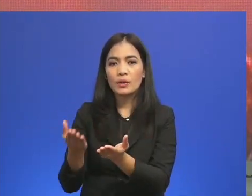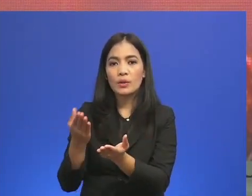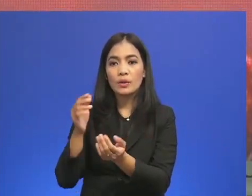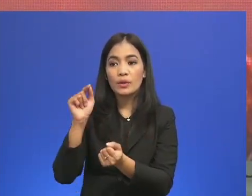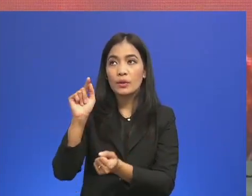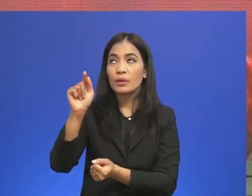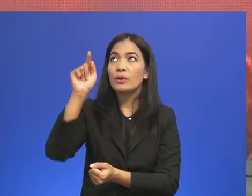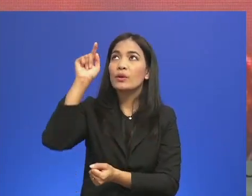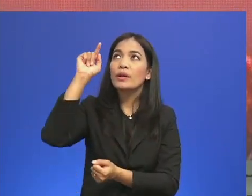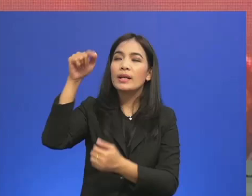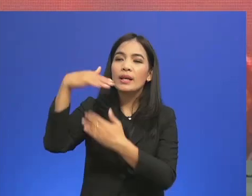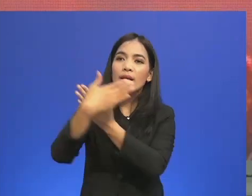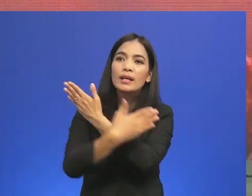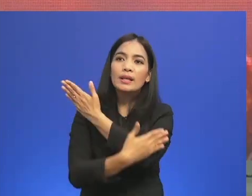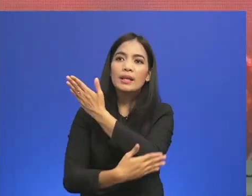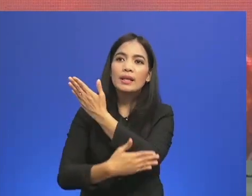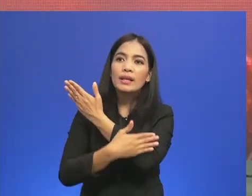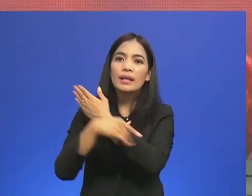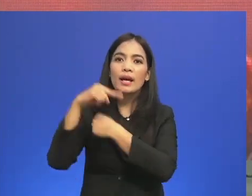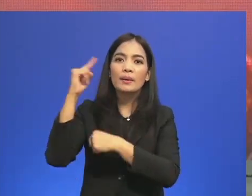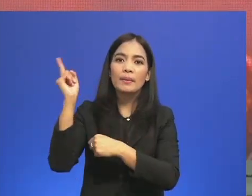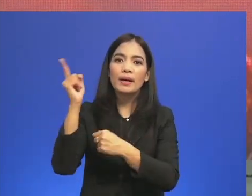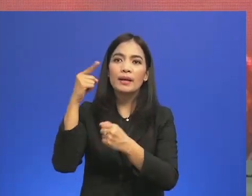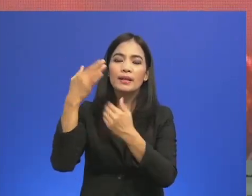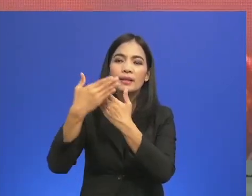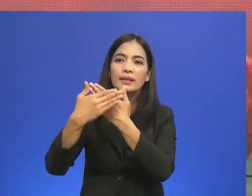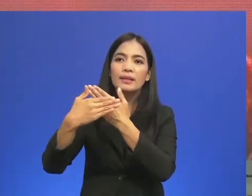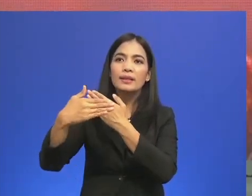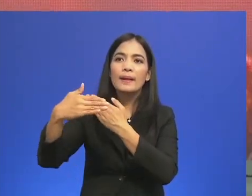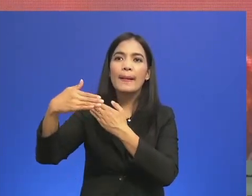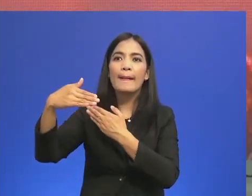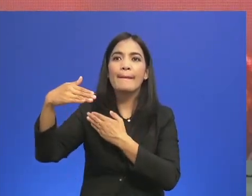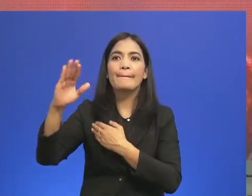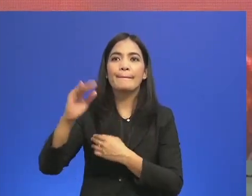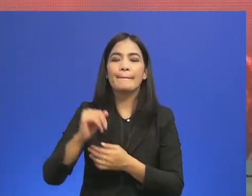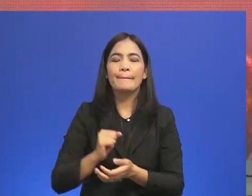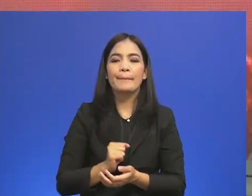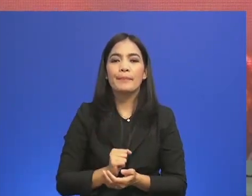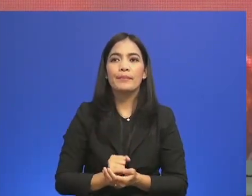Bawaku ke negeri abadi,